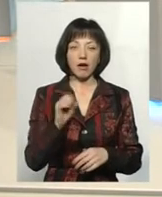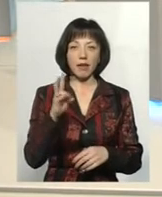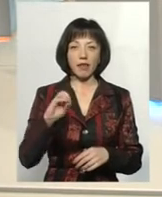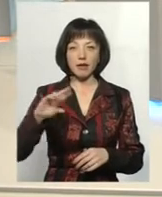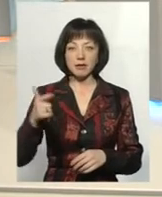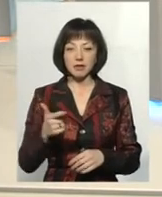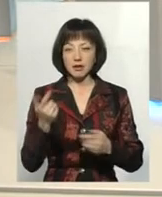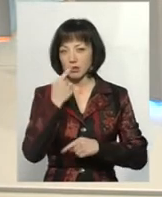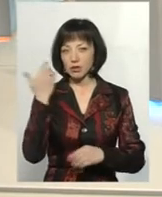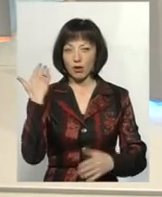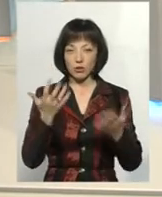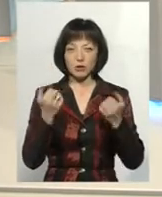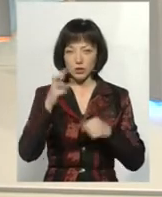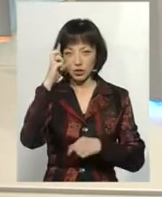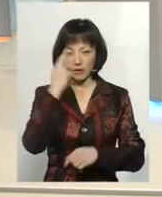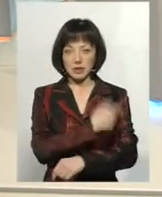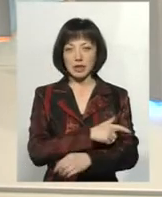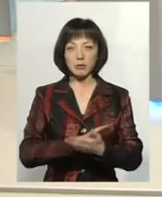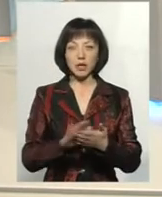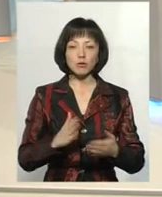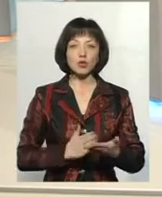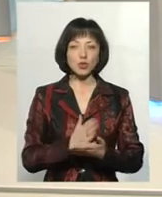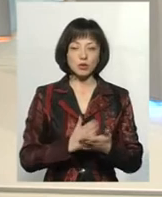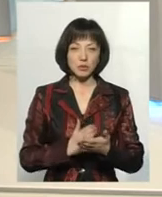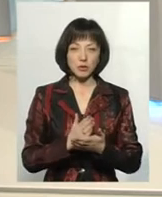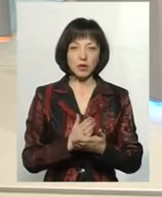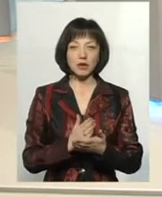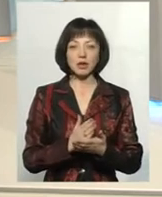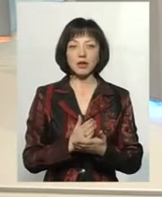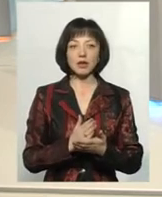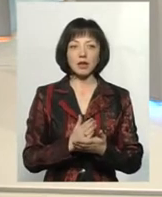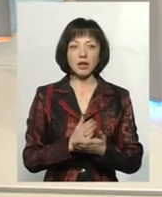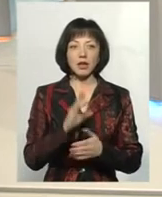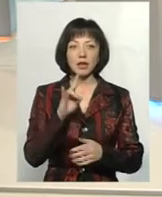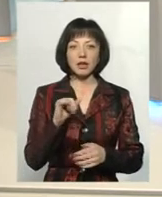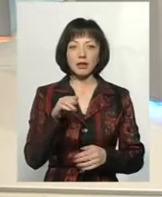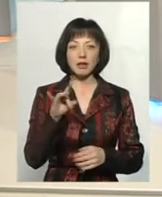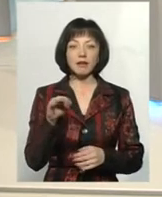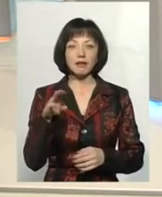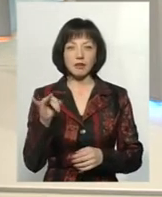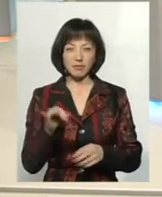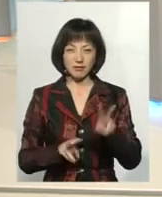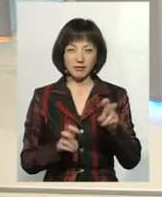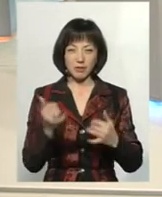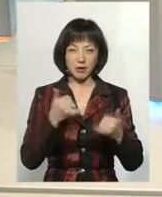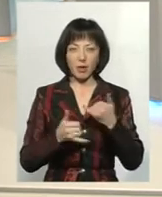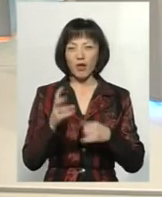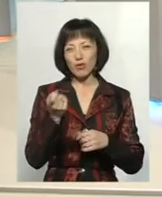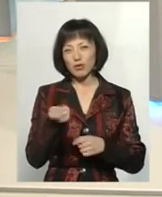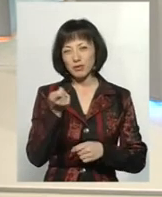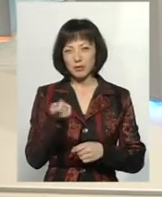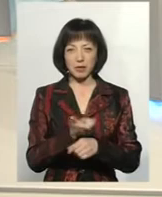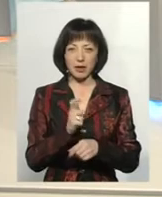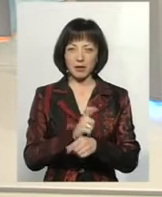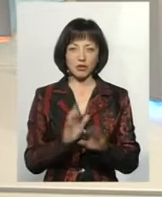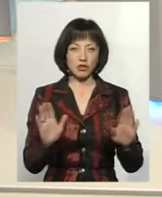отримали аналізи Державної санепідемслужби і по нітритах, по завислих речовинах. Ну, вони незначні